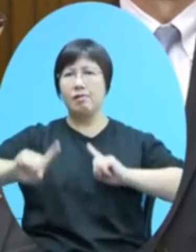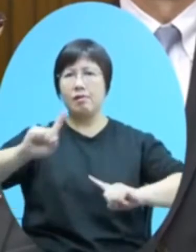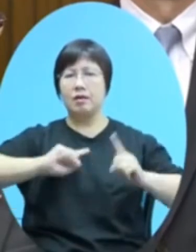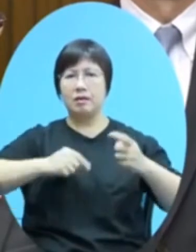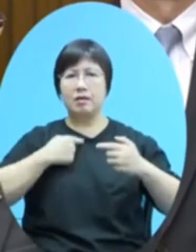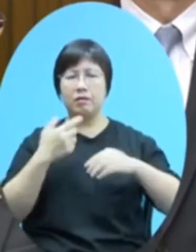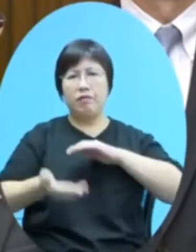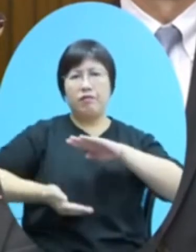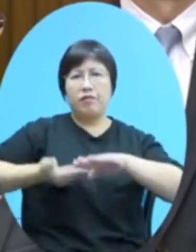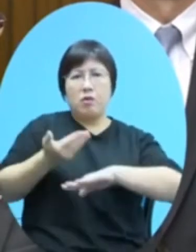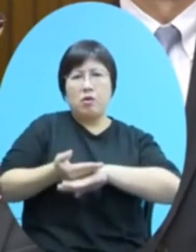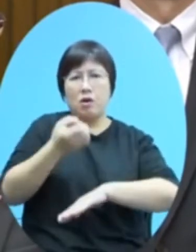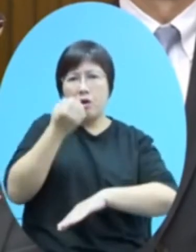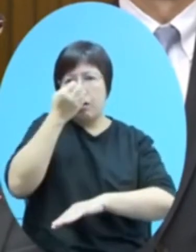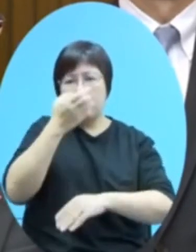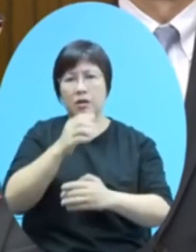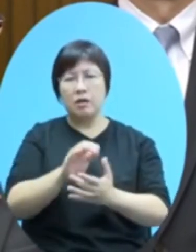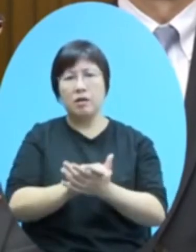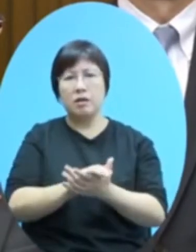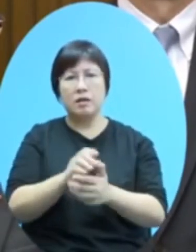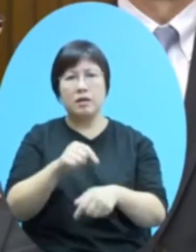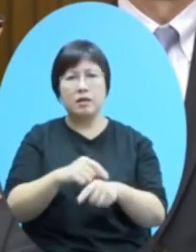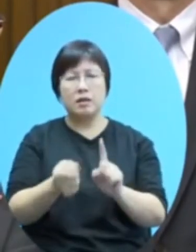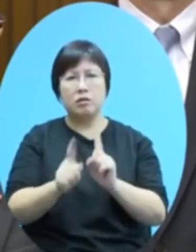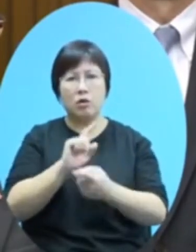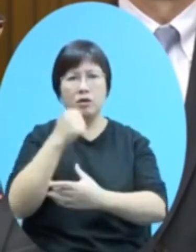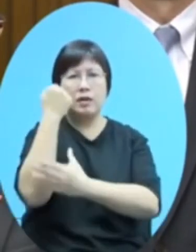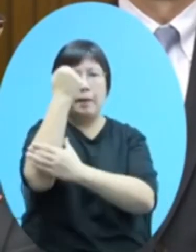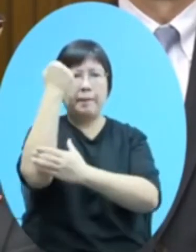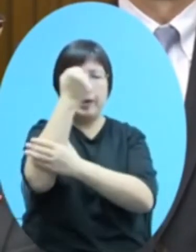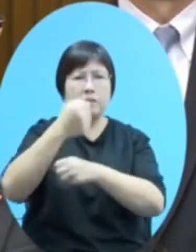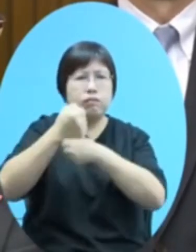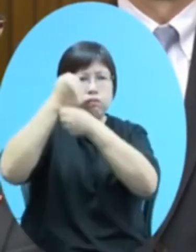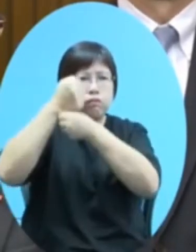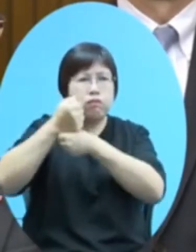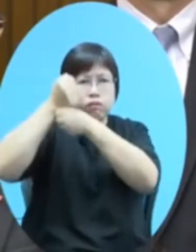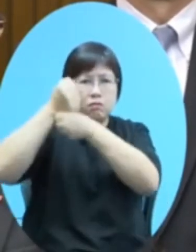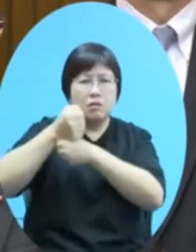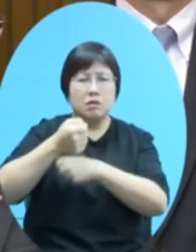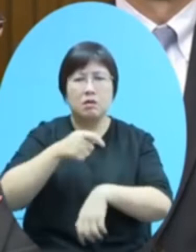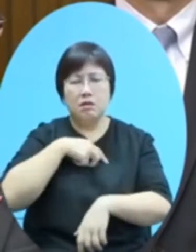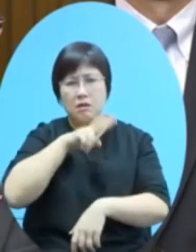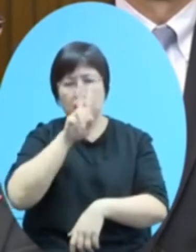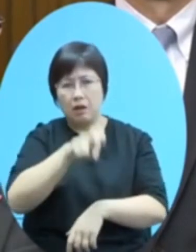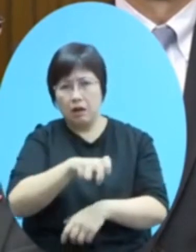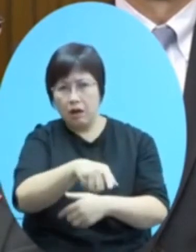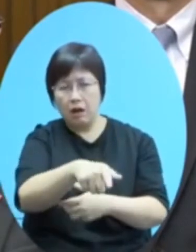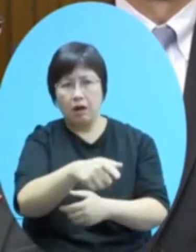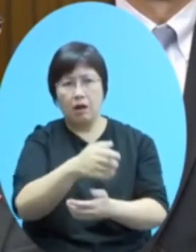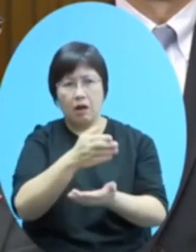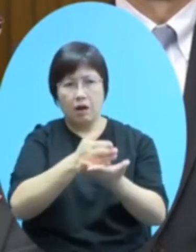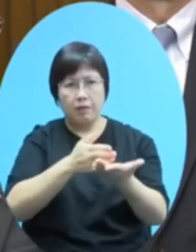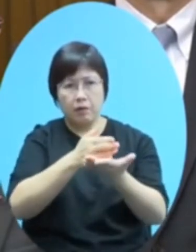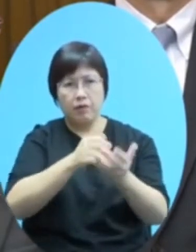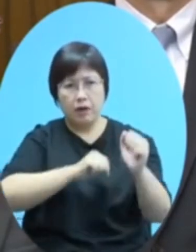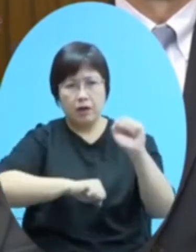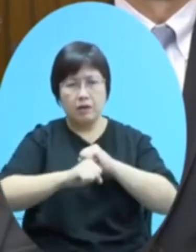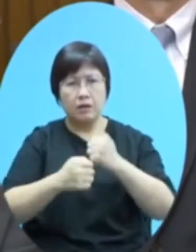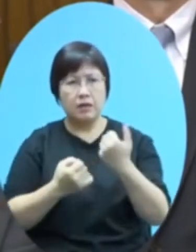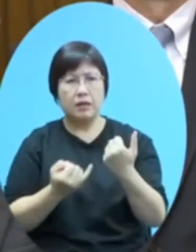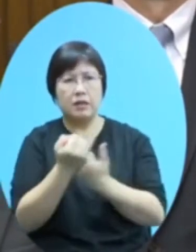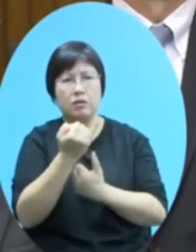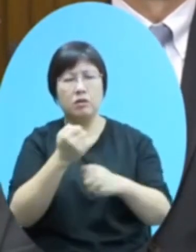复香港时代革命，也都看到部分的行为呢是挑战一国两